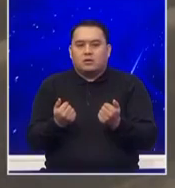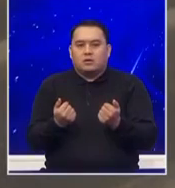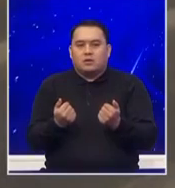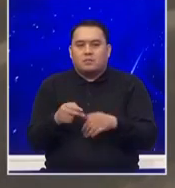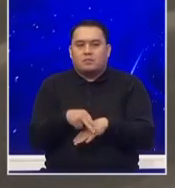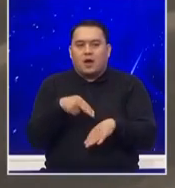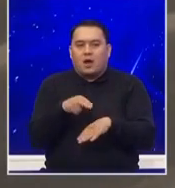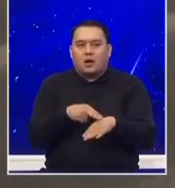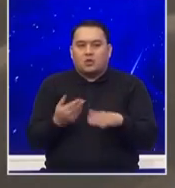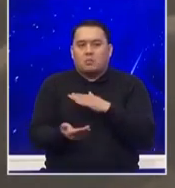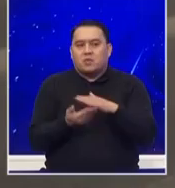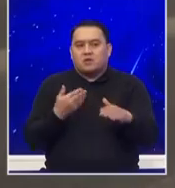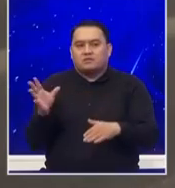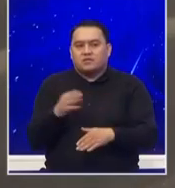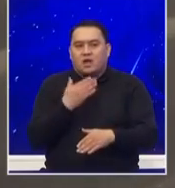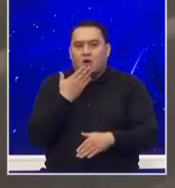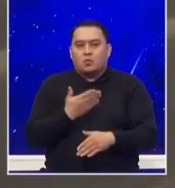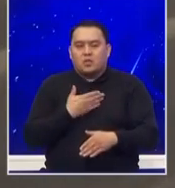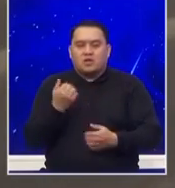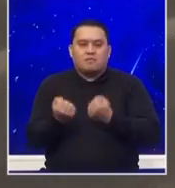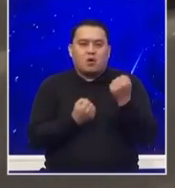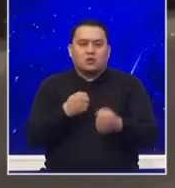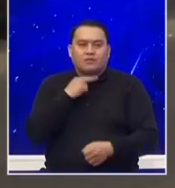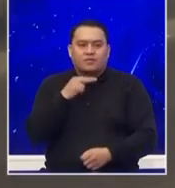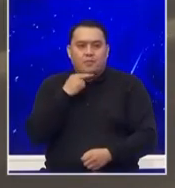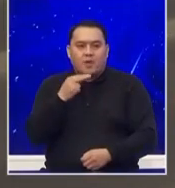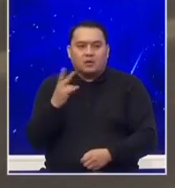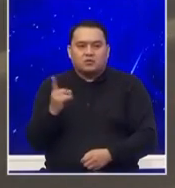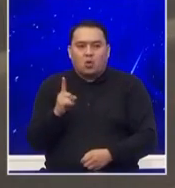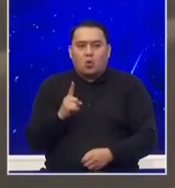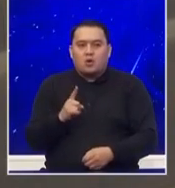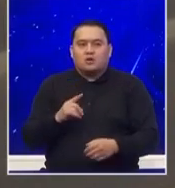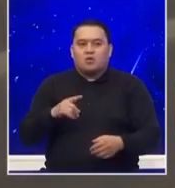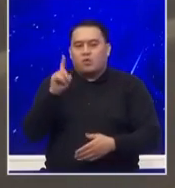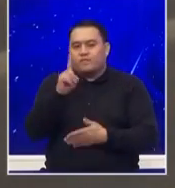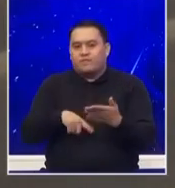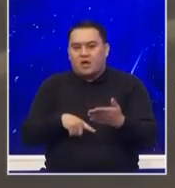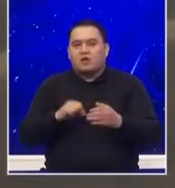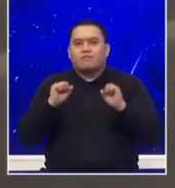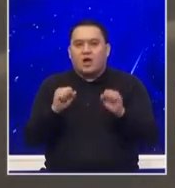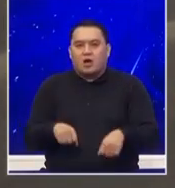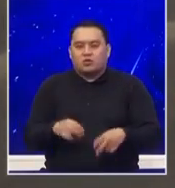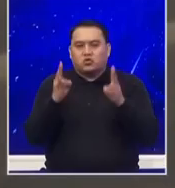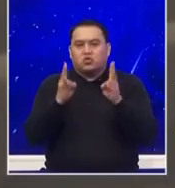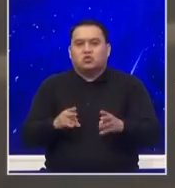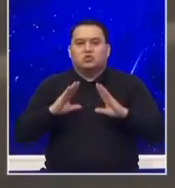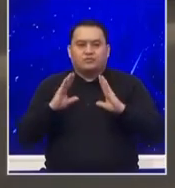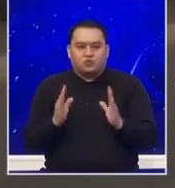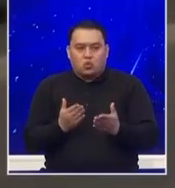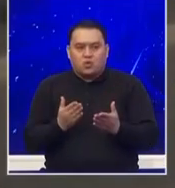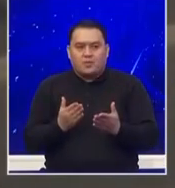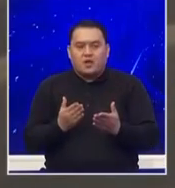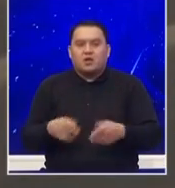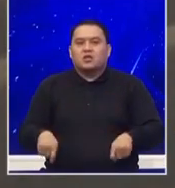Стражи порядка призывают всех автолюбителей области быть осторожными. Излишняя самоуверенность может привести к летальному исходу.